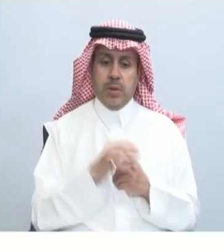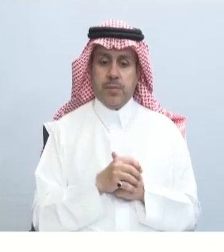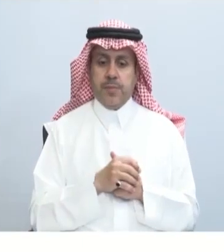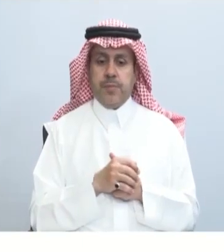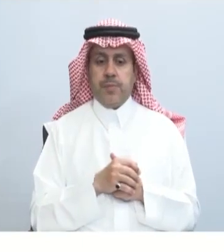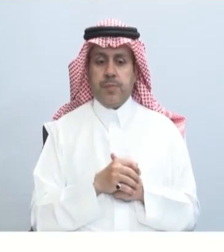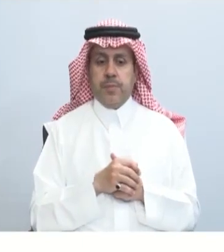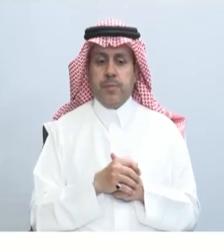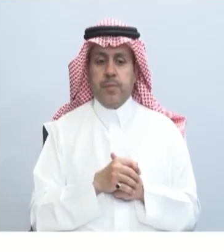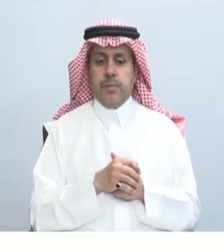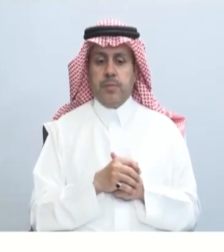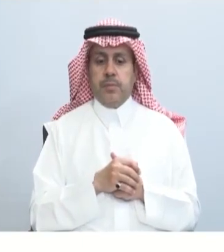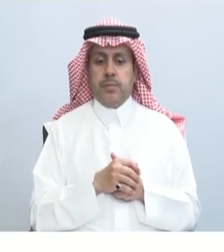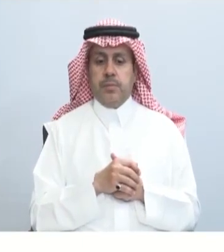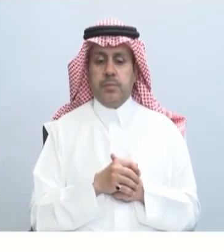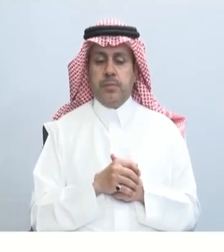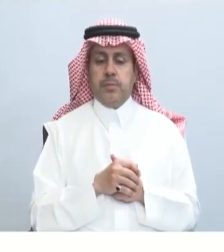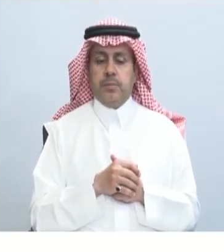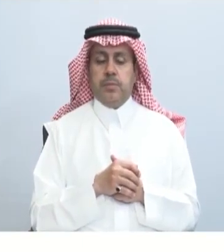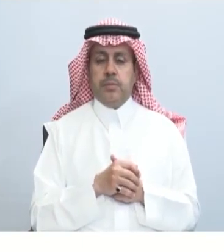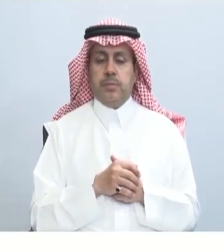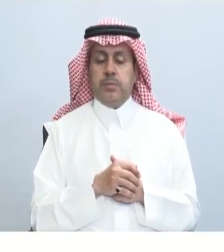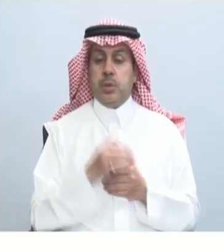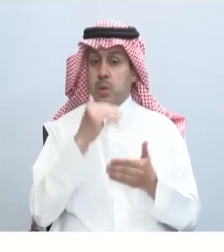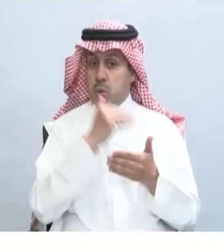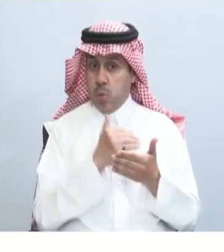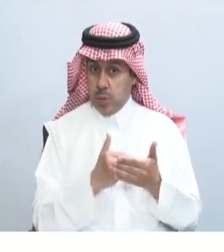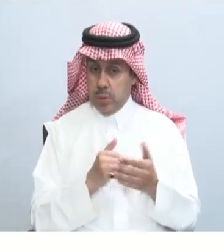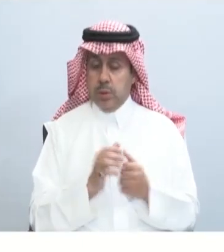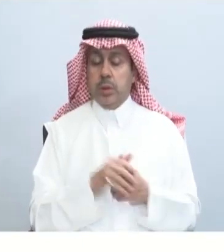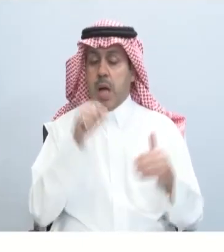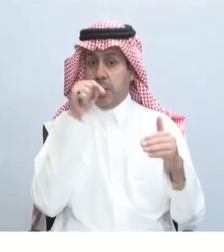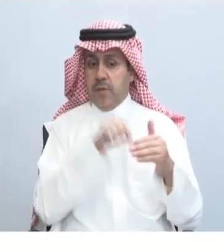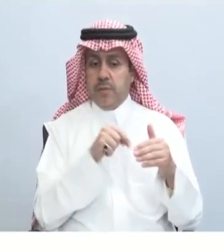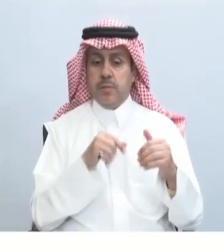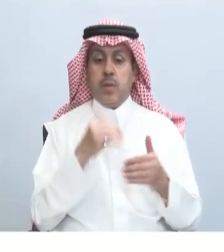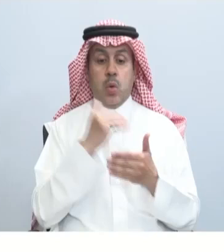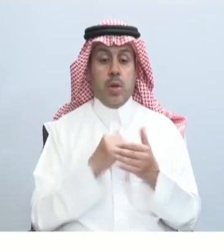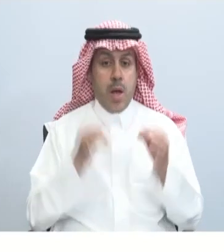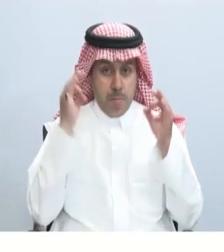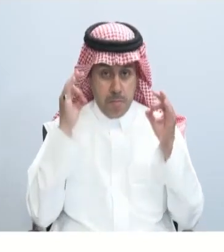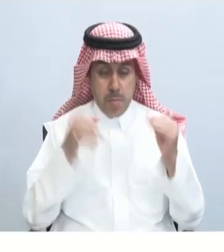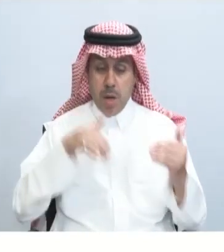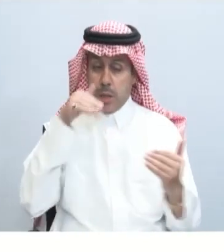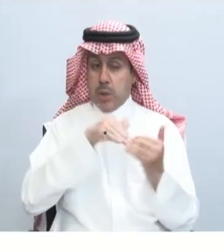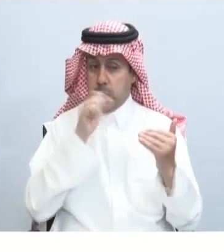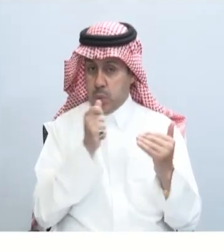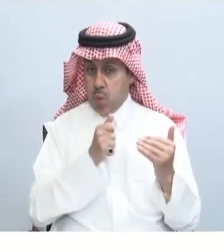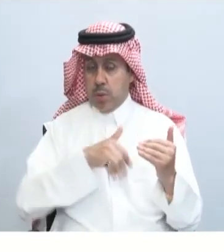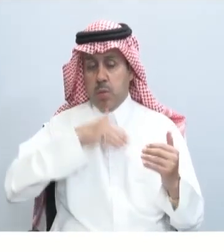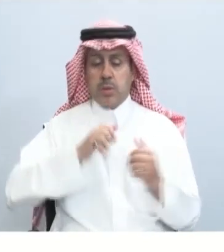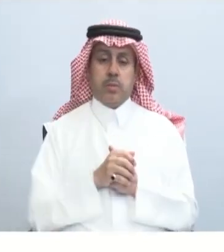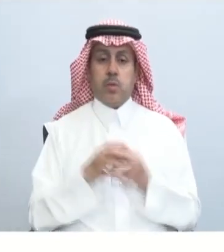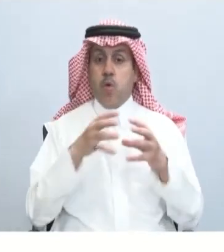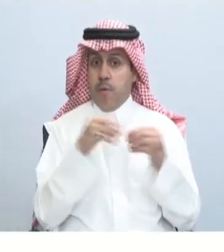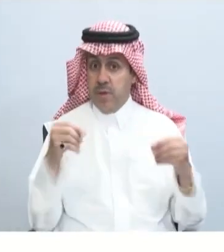ونتائجها يتوقع من الطالب والطالبه ان يعدد ويسترجع اهم غزوات النبي صلى الله عليه وسلم يفسر